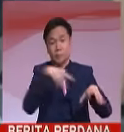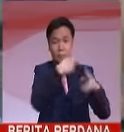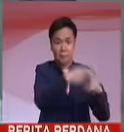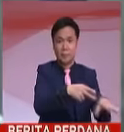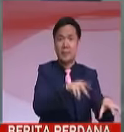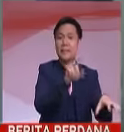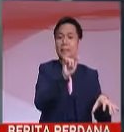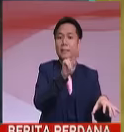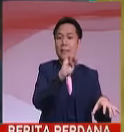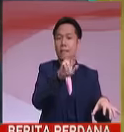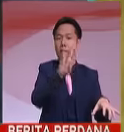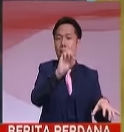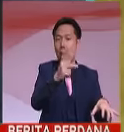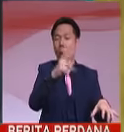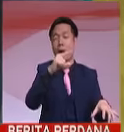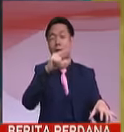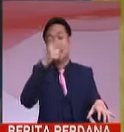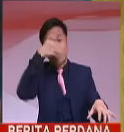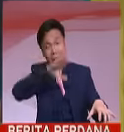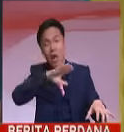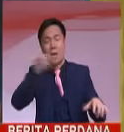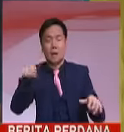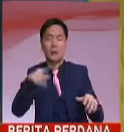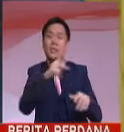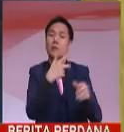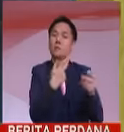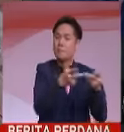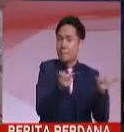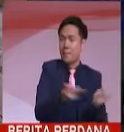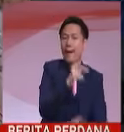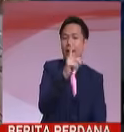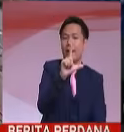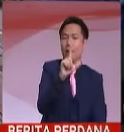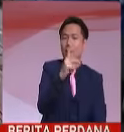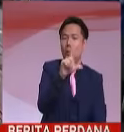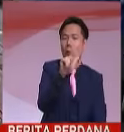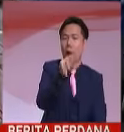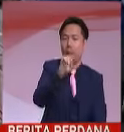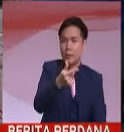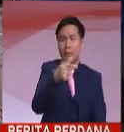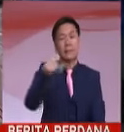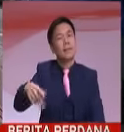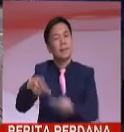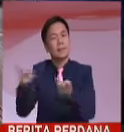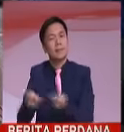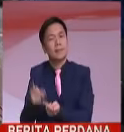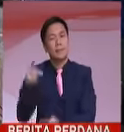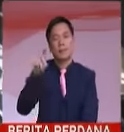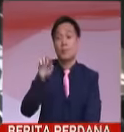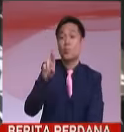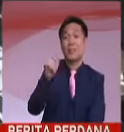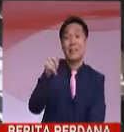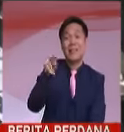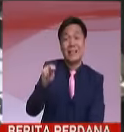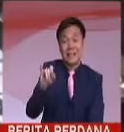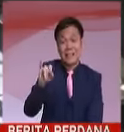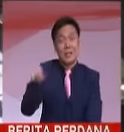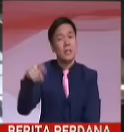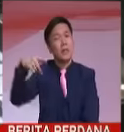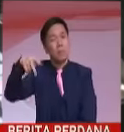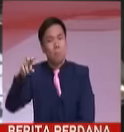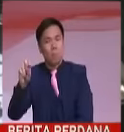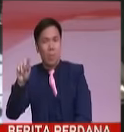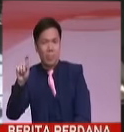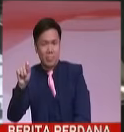Cluster tembok gajah libatkan daerah ruang dan plastik utama Rini di daerah Johor Baru gulai dan